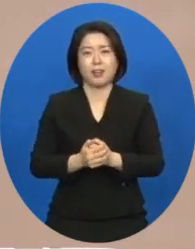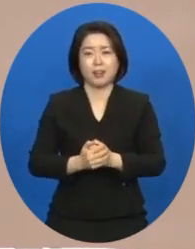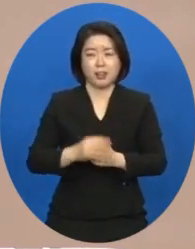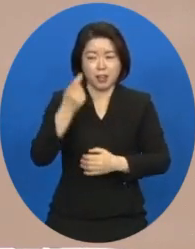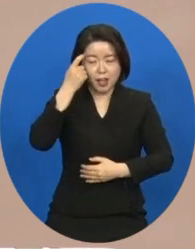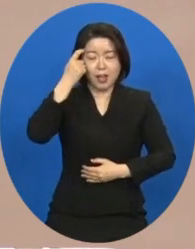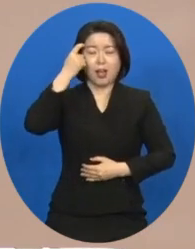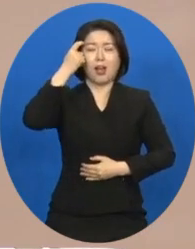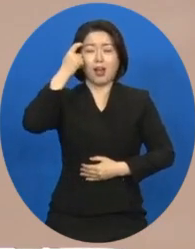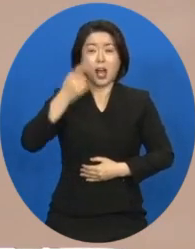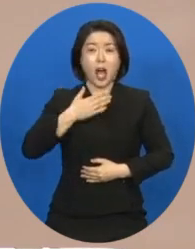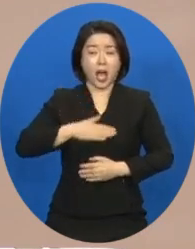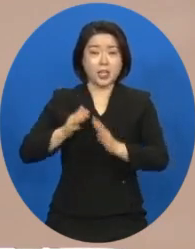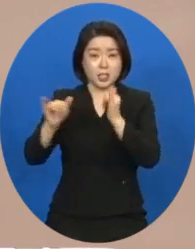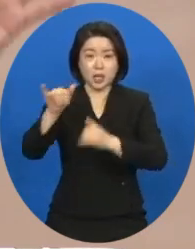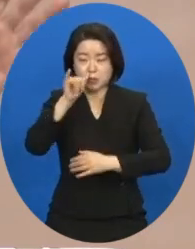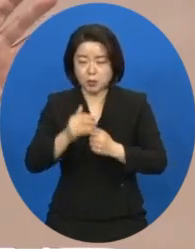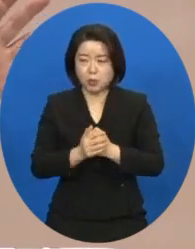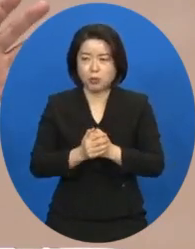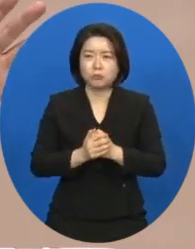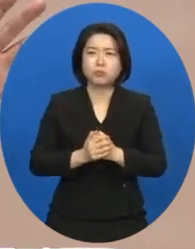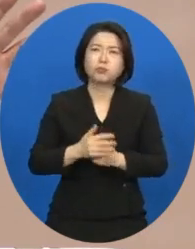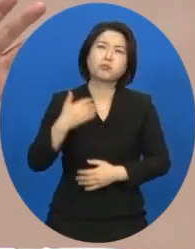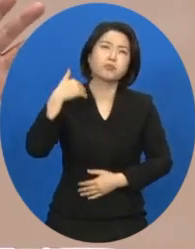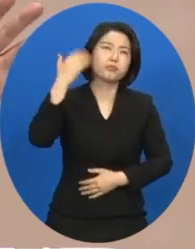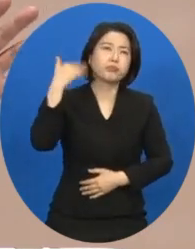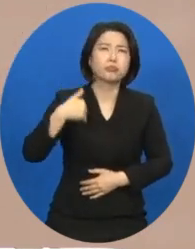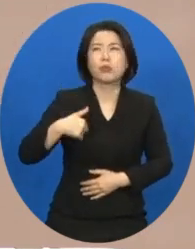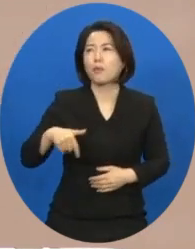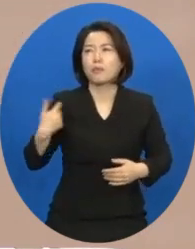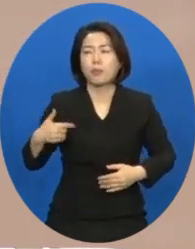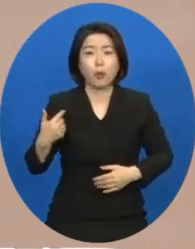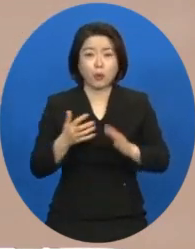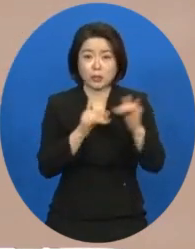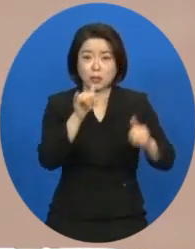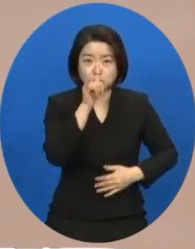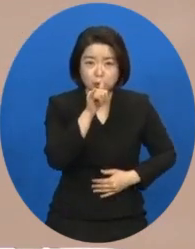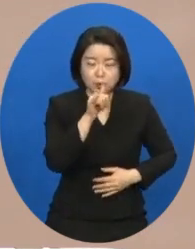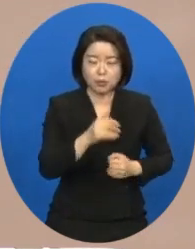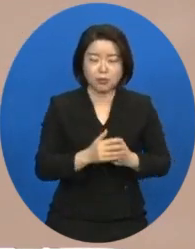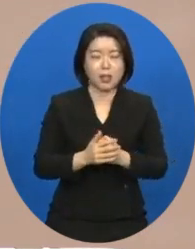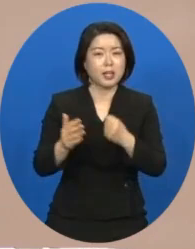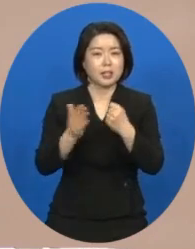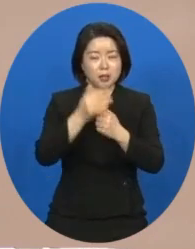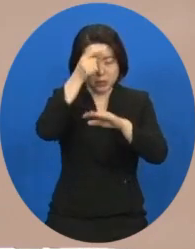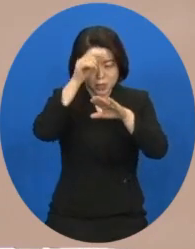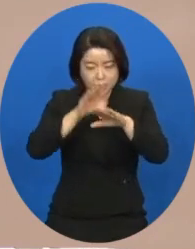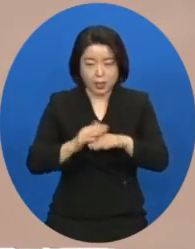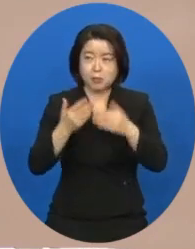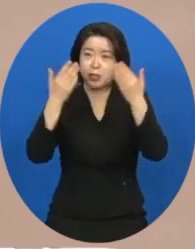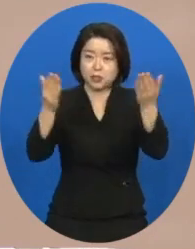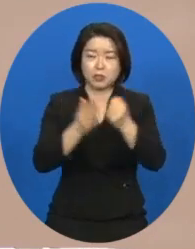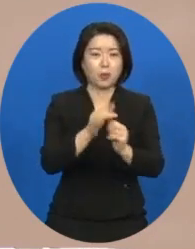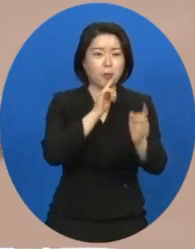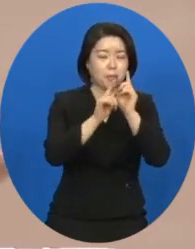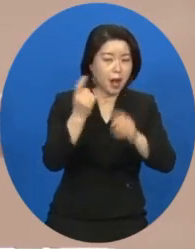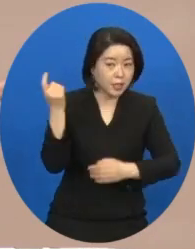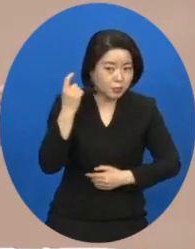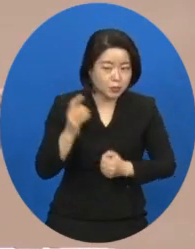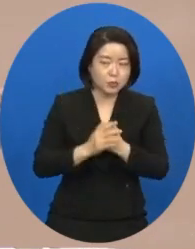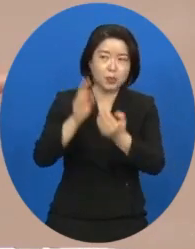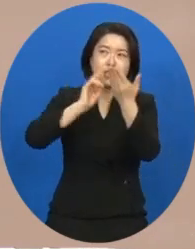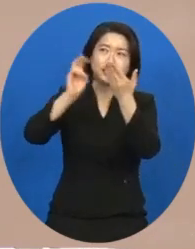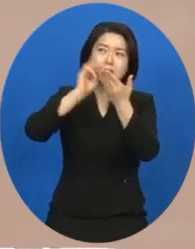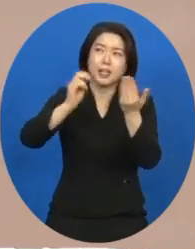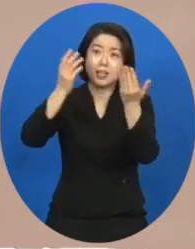깨달아 아는 사람이 있고 전혀 모르는 사람이 있습니다. 그래서 예배를 드리고 말씀을 듣고 찬양을